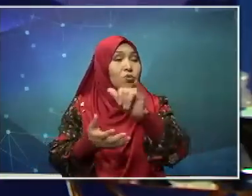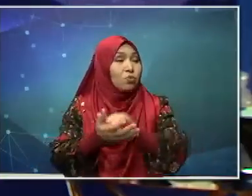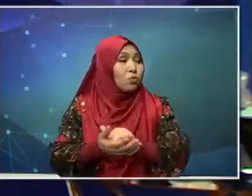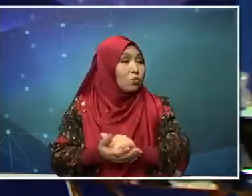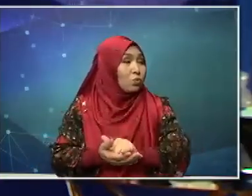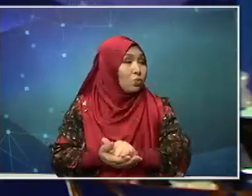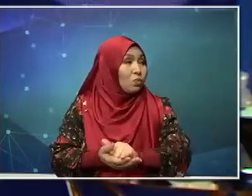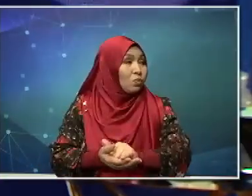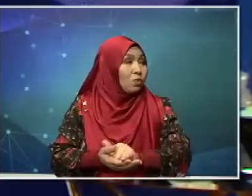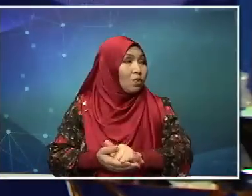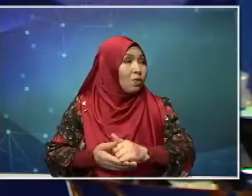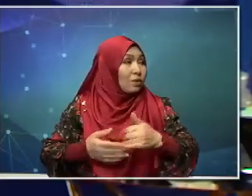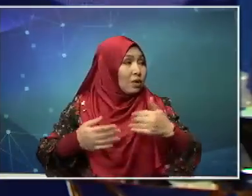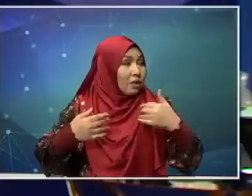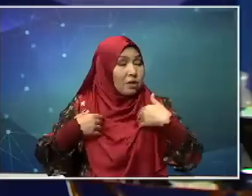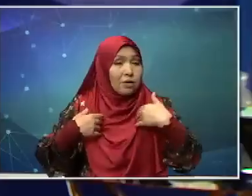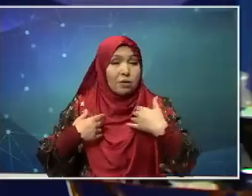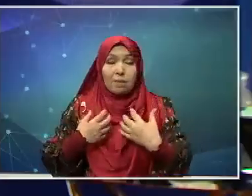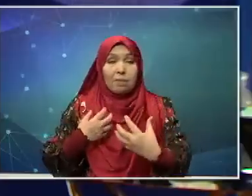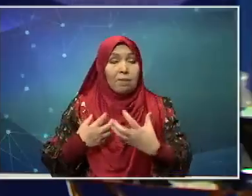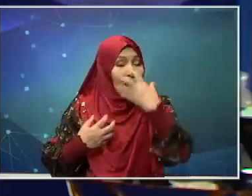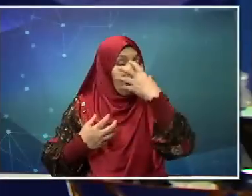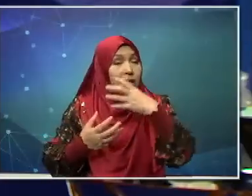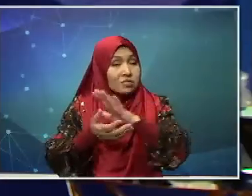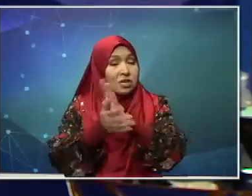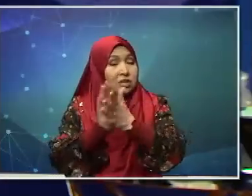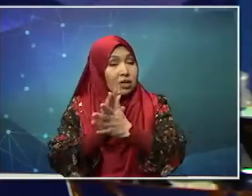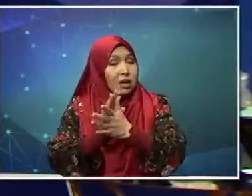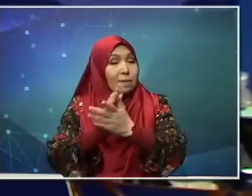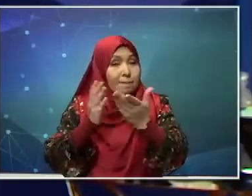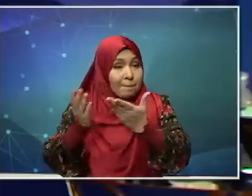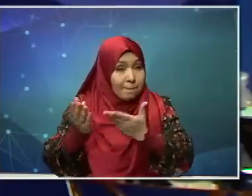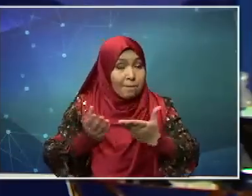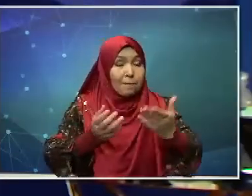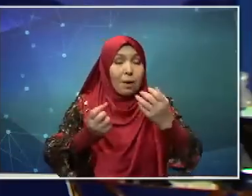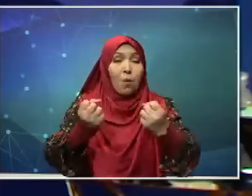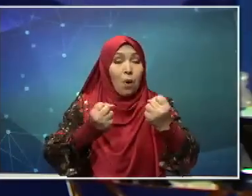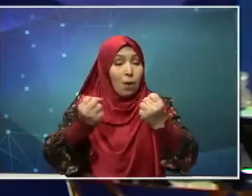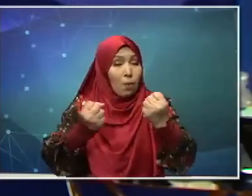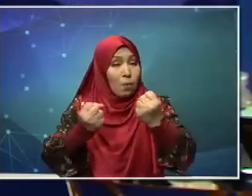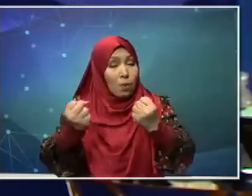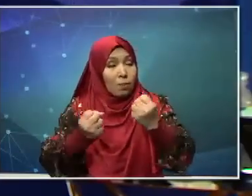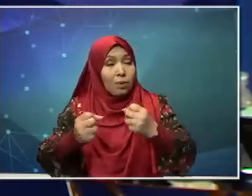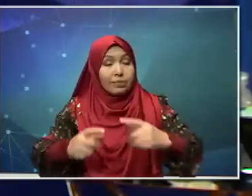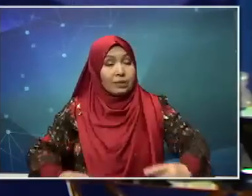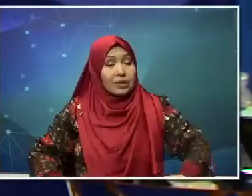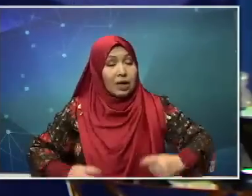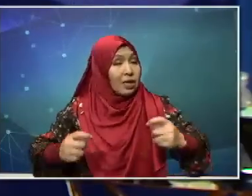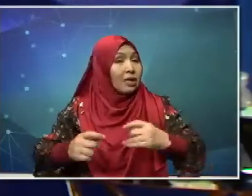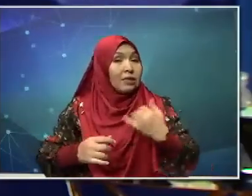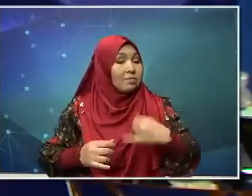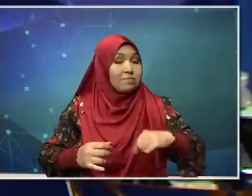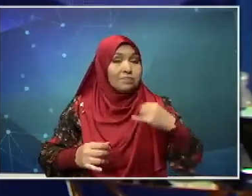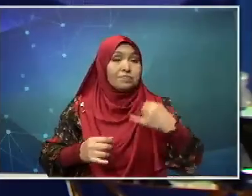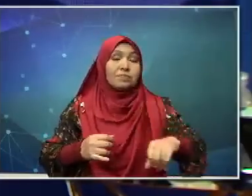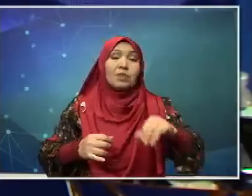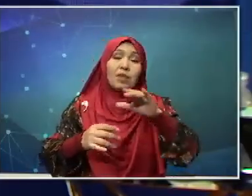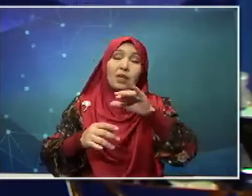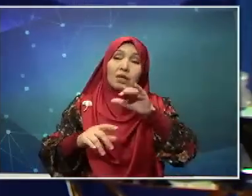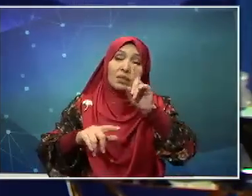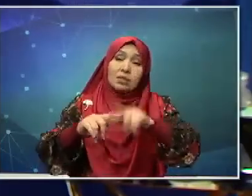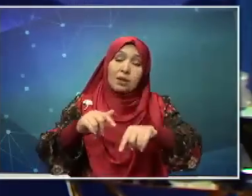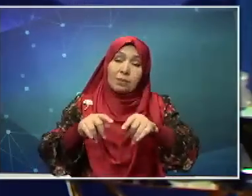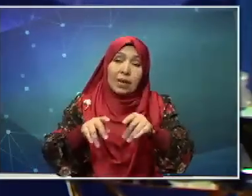beden couple ataupun Emang aku bos itu paste tak bawa Pakaikan baju biasa tuh di tak mungkin kita jadi kalau pagi